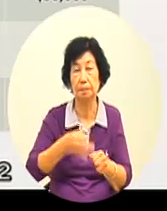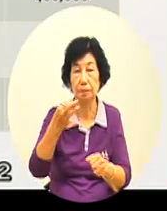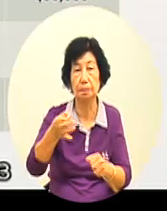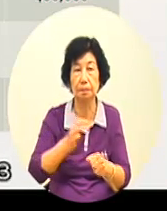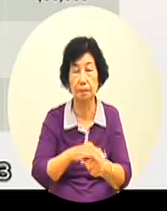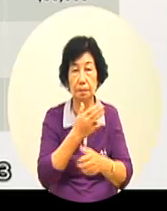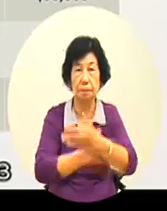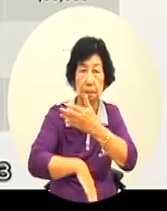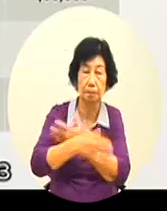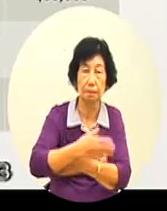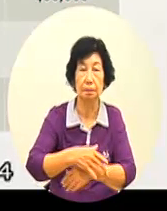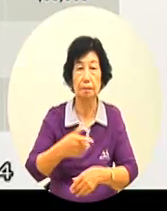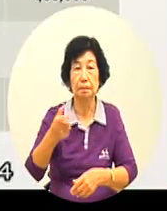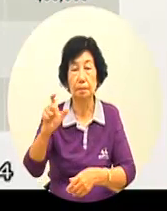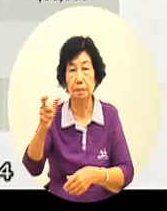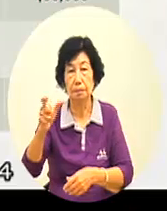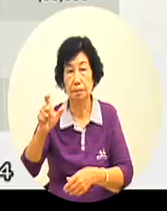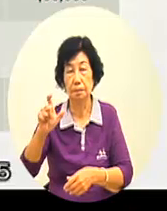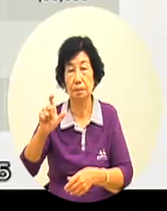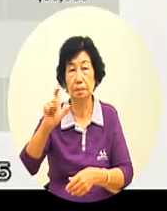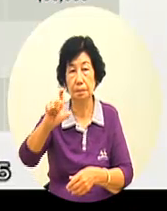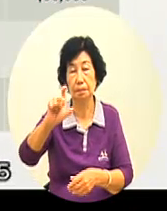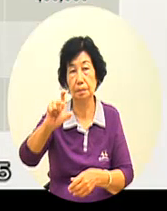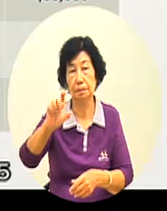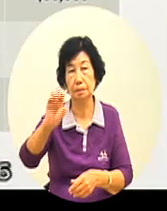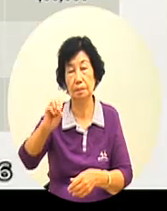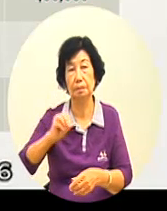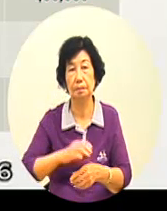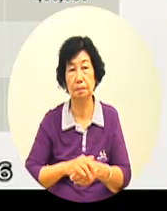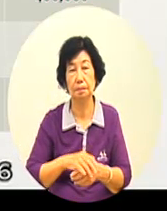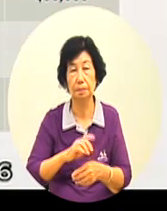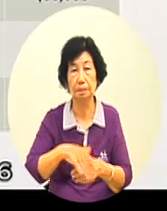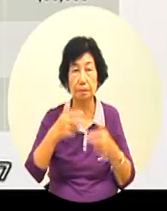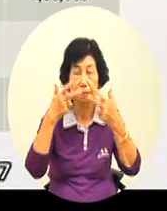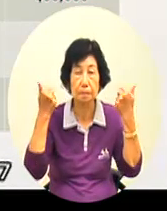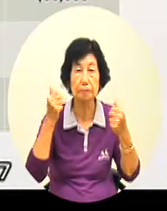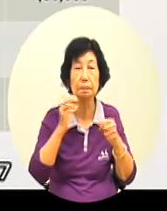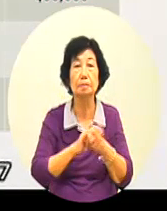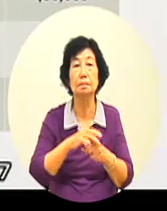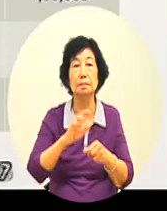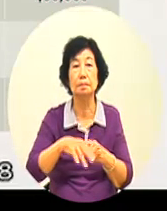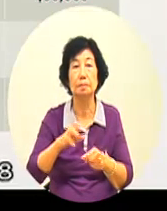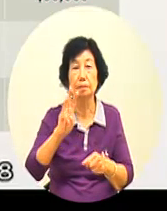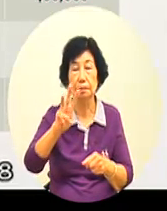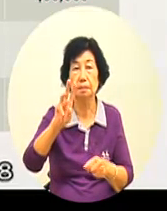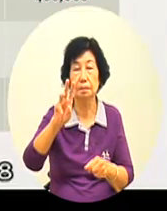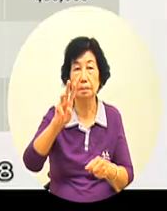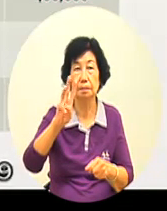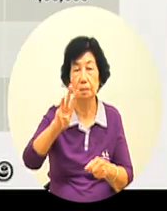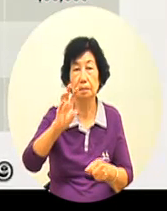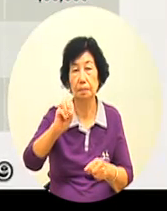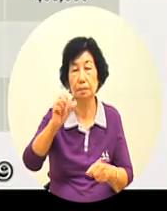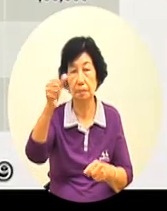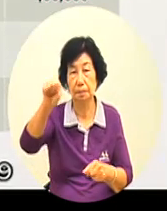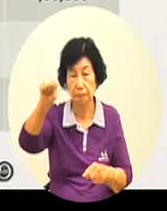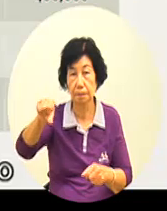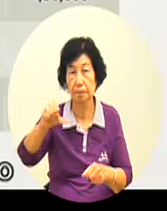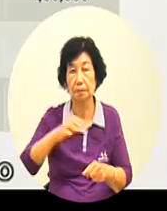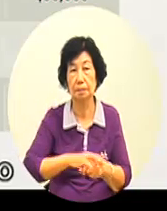了，那我们的草案啊才3万5，所以还有讨论的空间